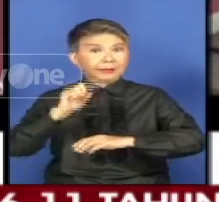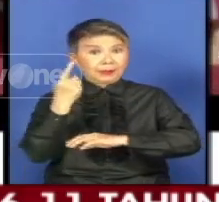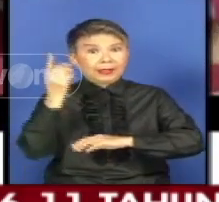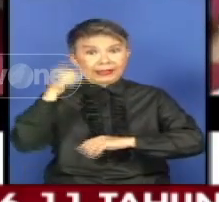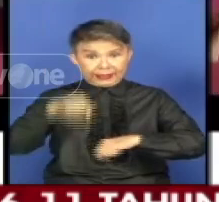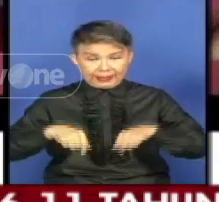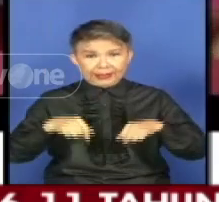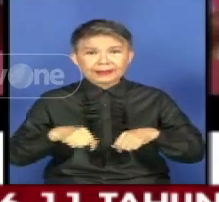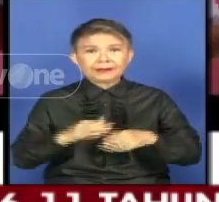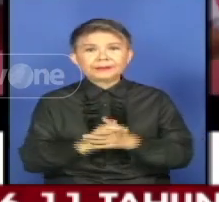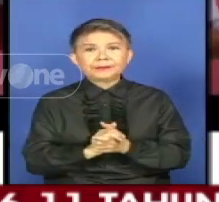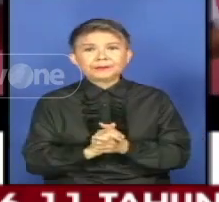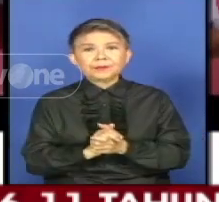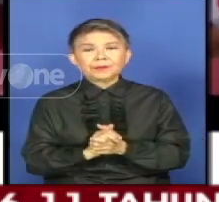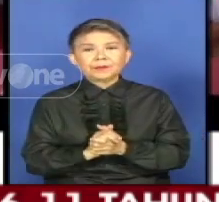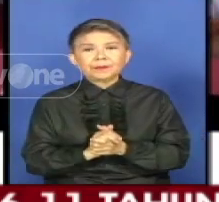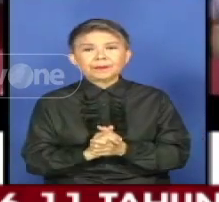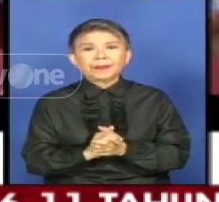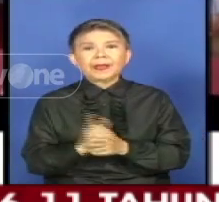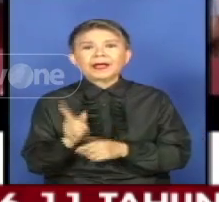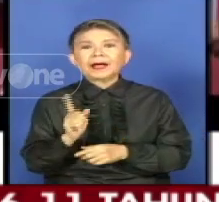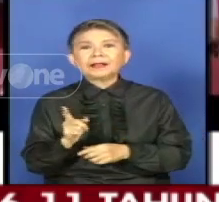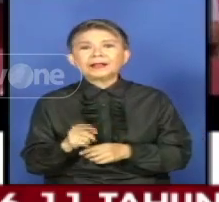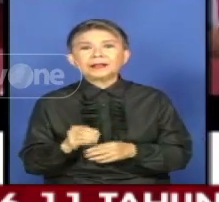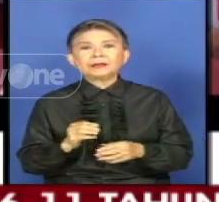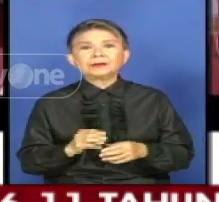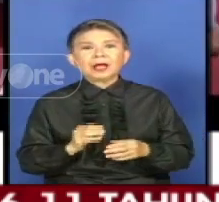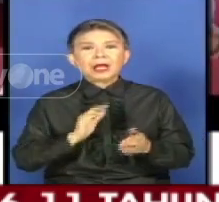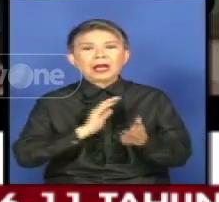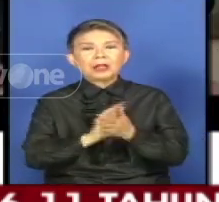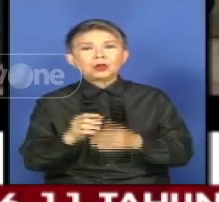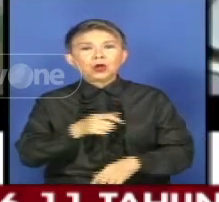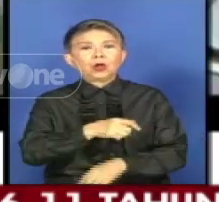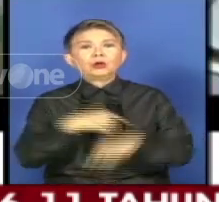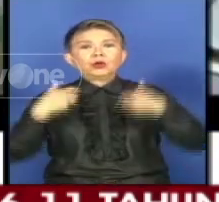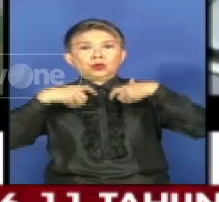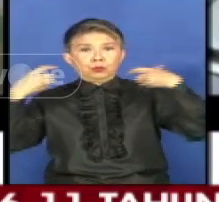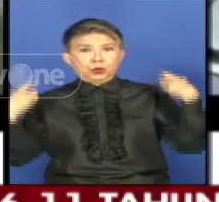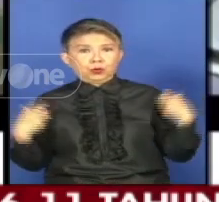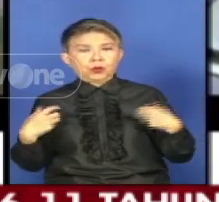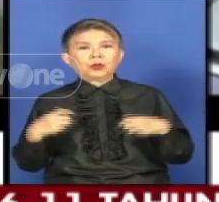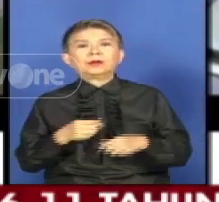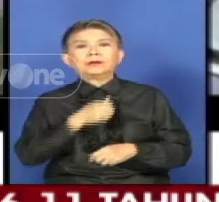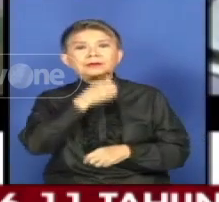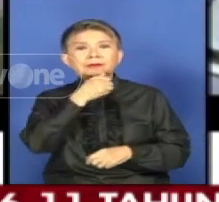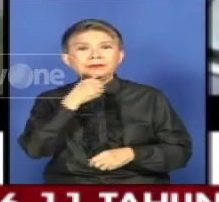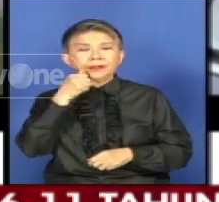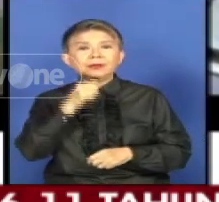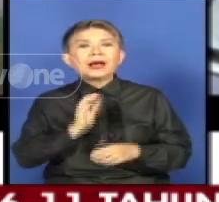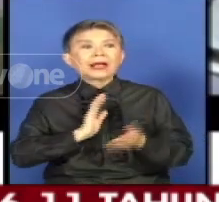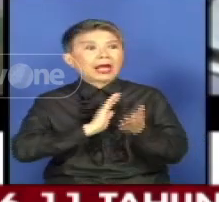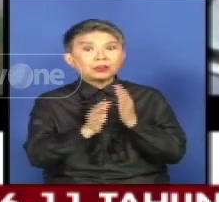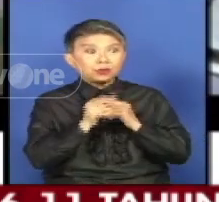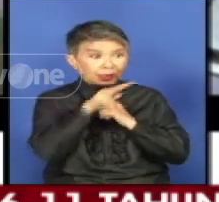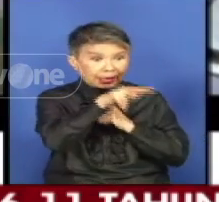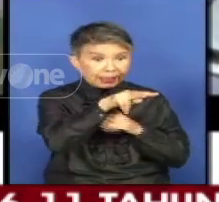digelarnya kegiatan vaksinasi ini akan didatangi langsung oleh Gubernur DKI Jakarta, Anies Baswedan.